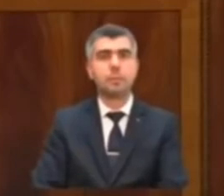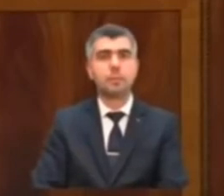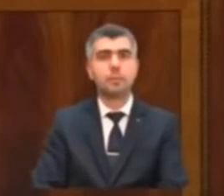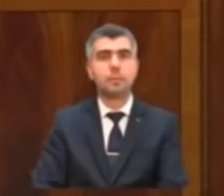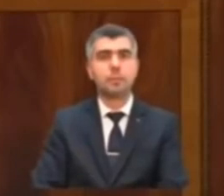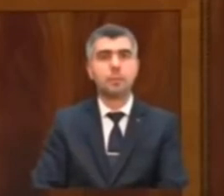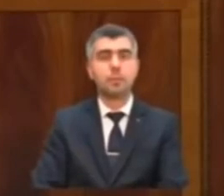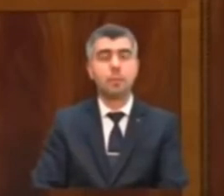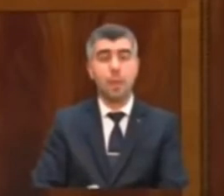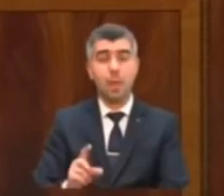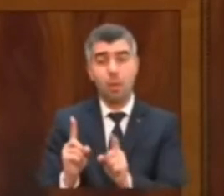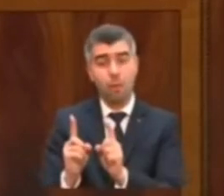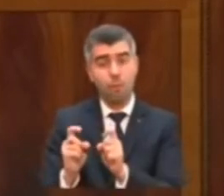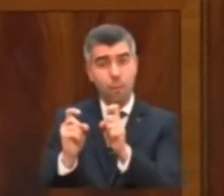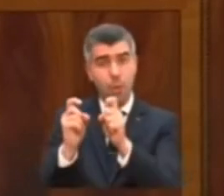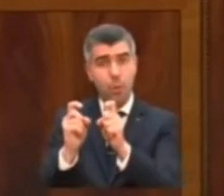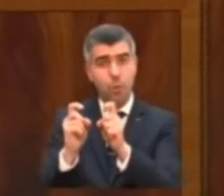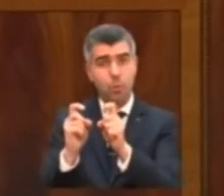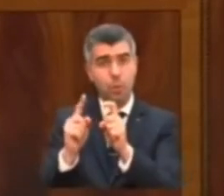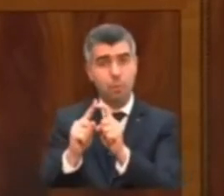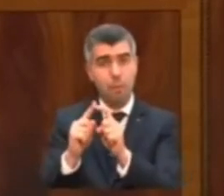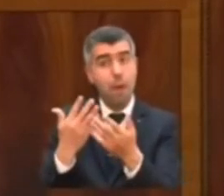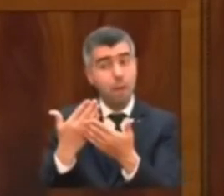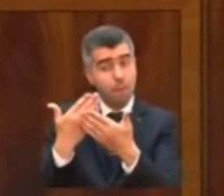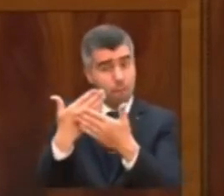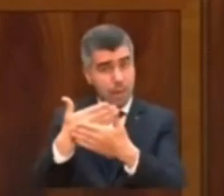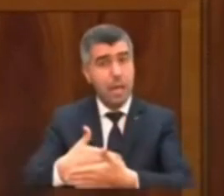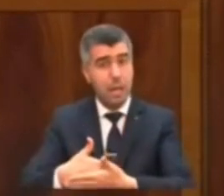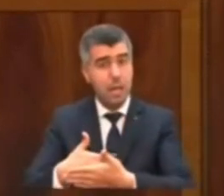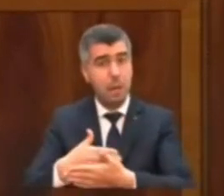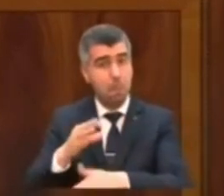كيقول لك واش هذا الفيروس كيدور غير بالليل،